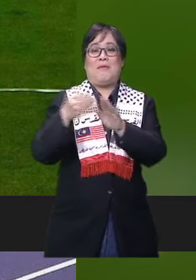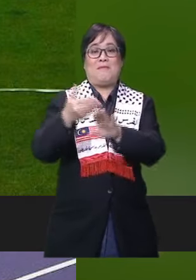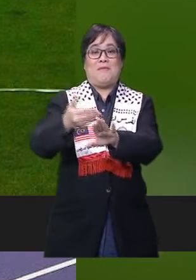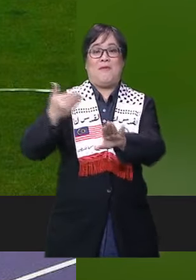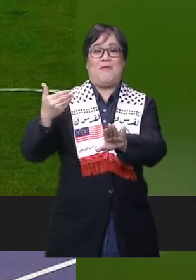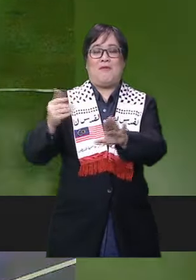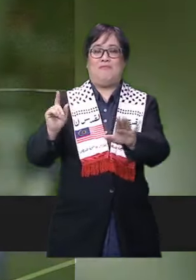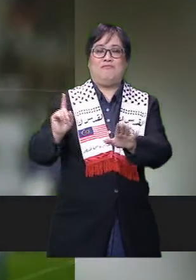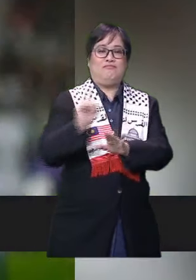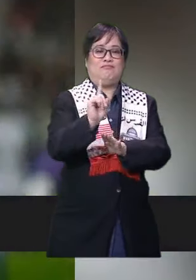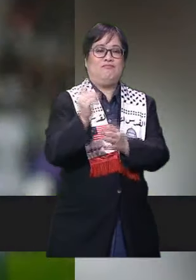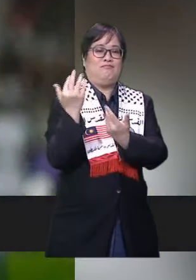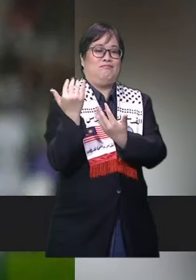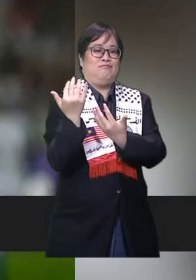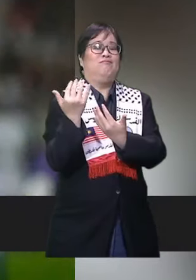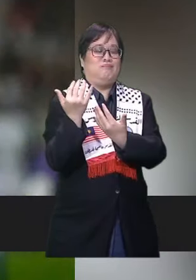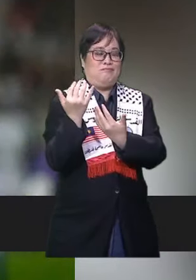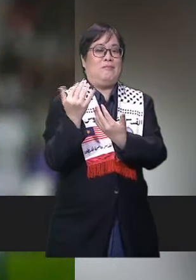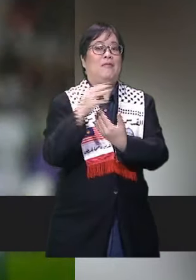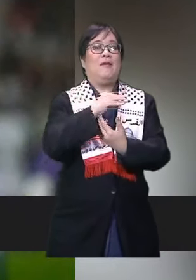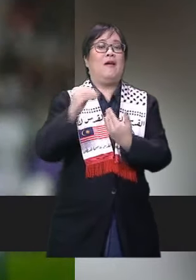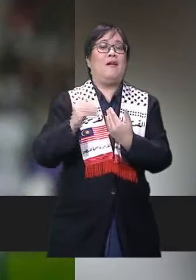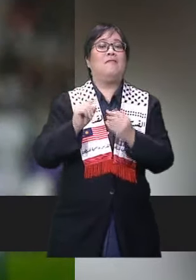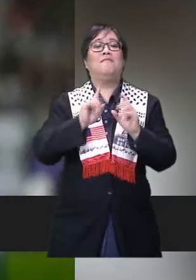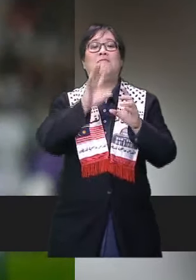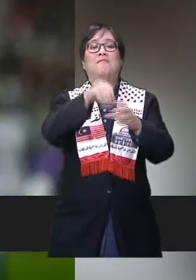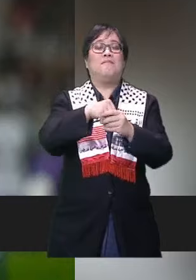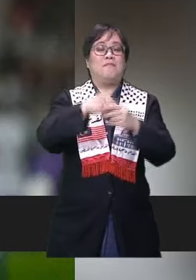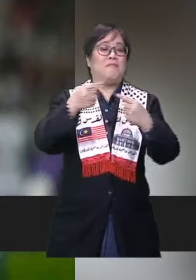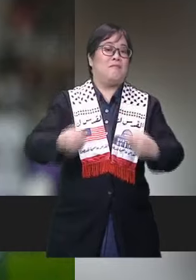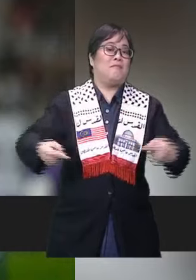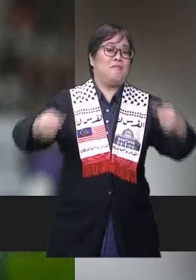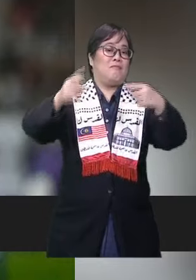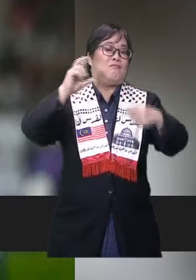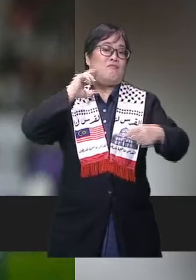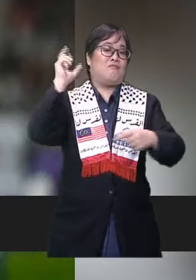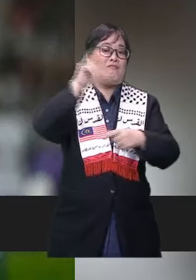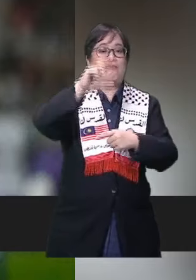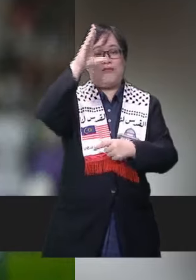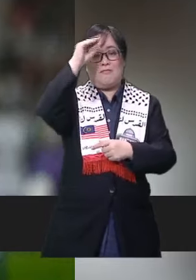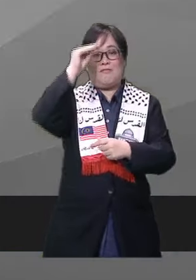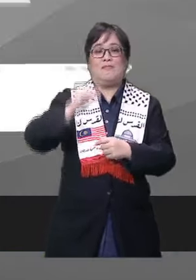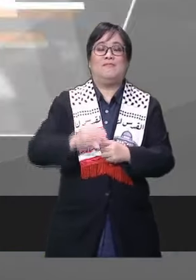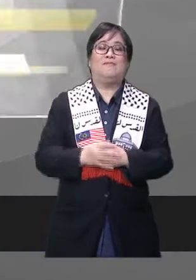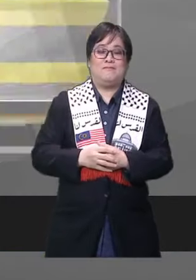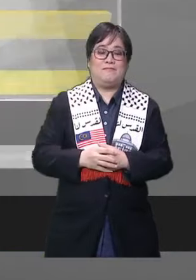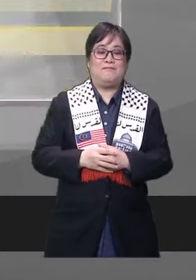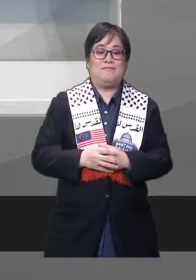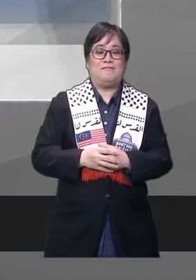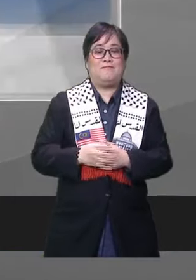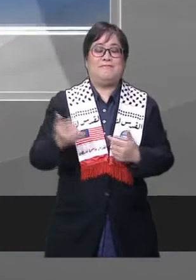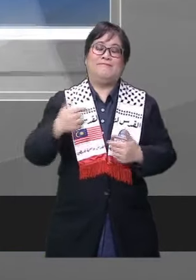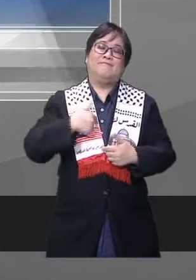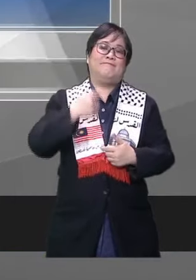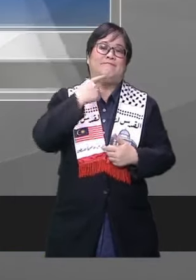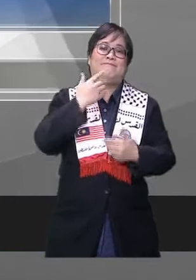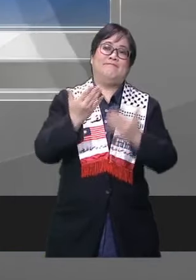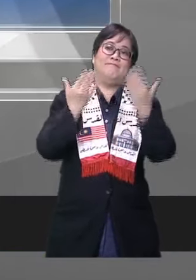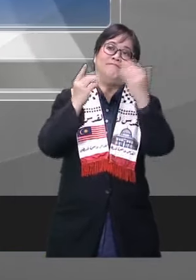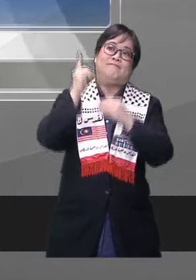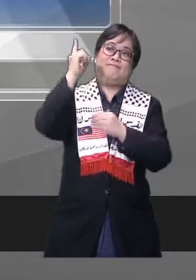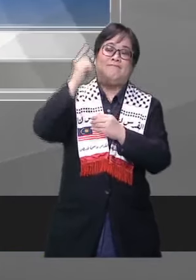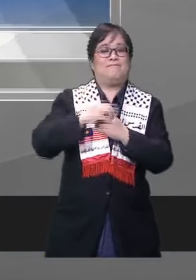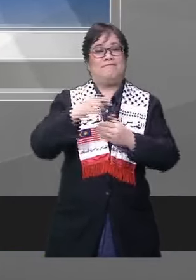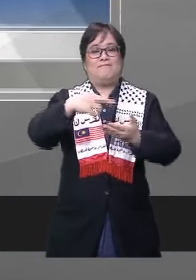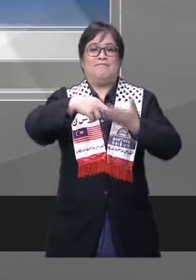awal ke bilik panggilan di Stade de France sebelum memulakan aksi final acara lontar peluru lelaki tersebut. Saya kata itu alhamdulillah itu dah satu rezeki